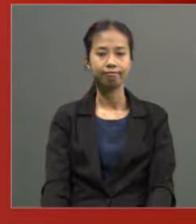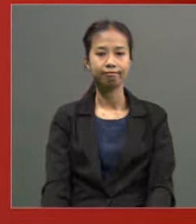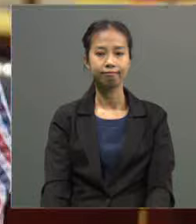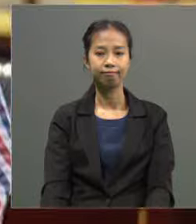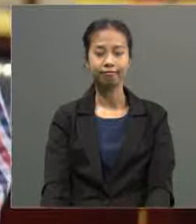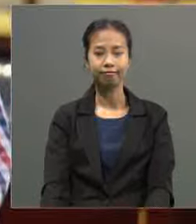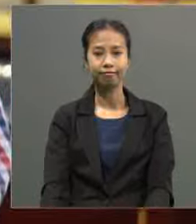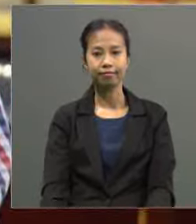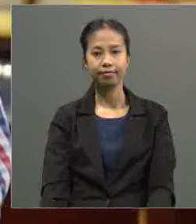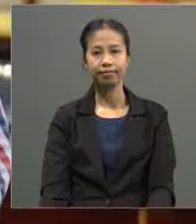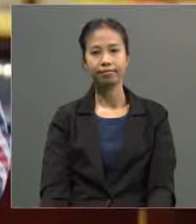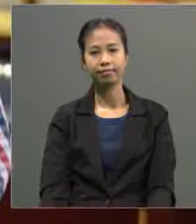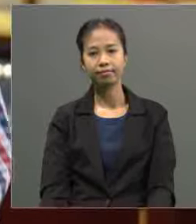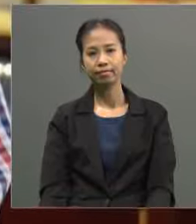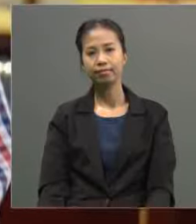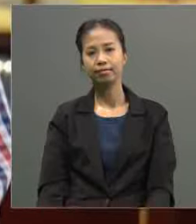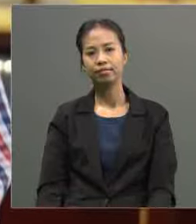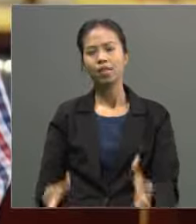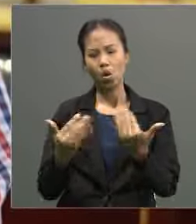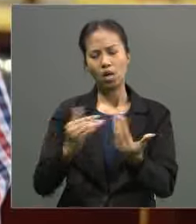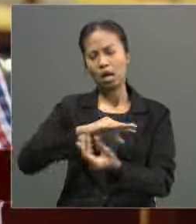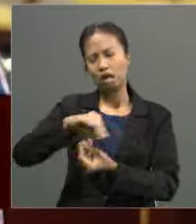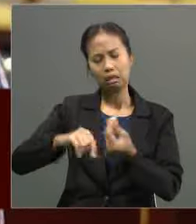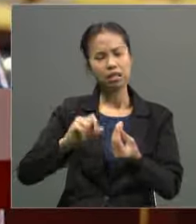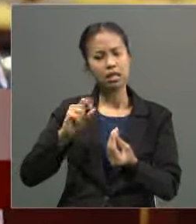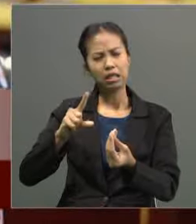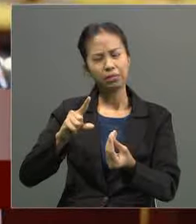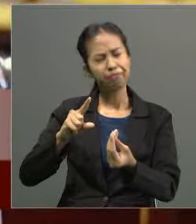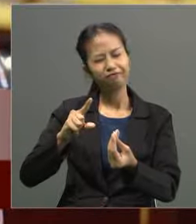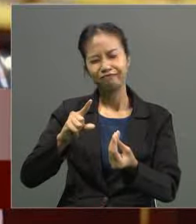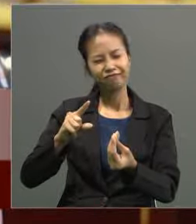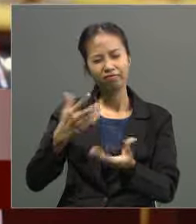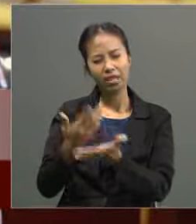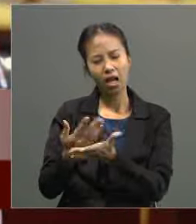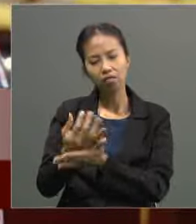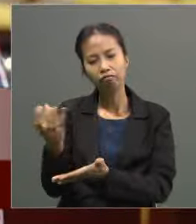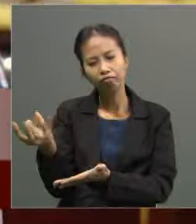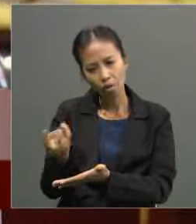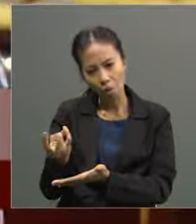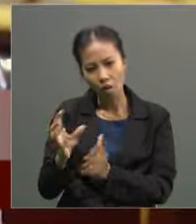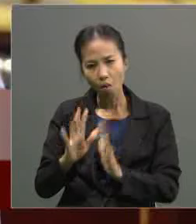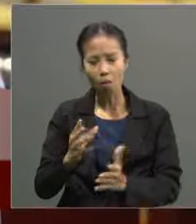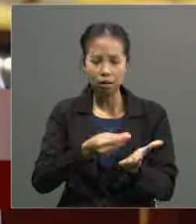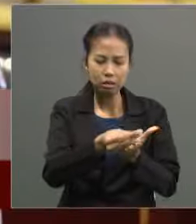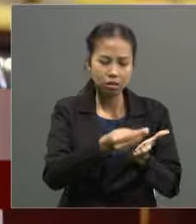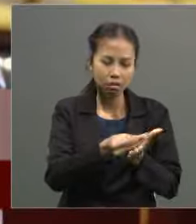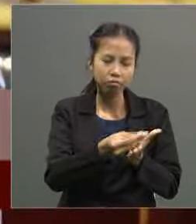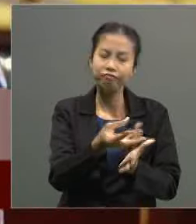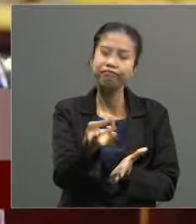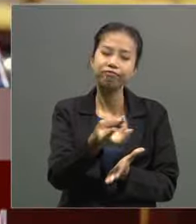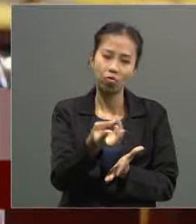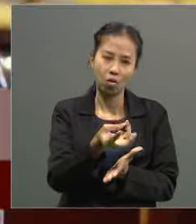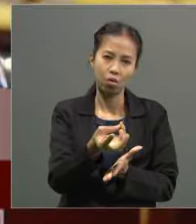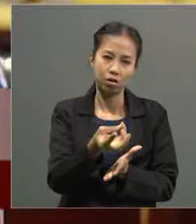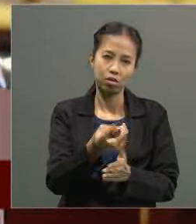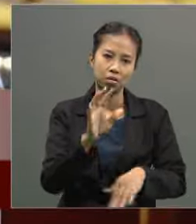ฮะด้วยคำว่าเศรษฐกิจในภาพรวมเรายังไม่ดีคนที่เข้ามาซื้อทองอ่าลดน้อยลงนะครับอยู่